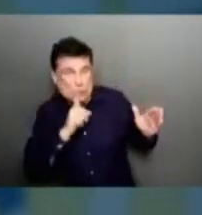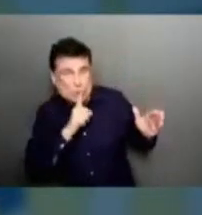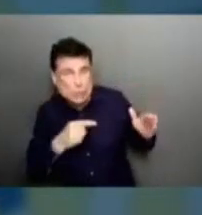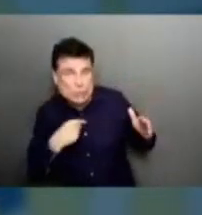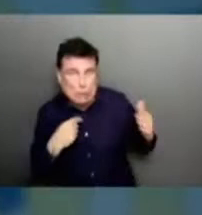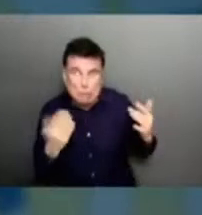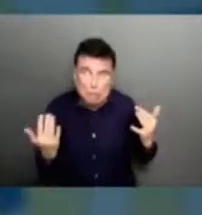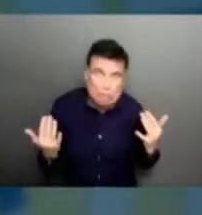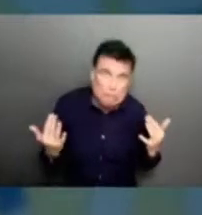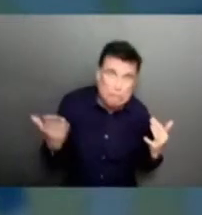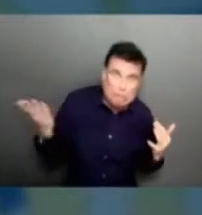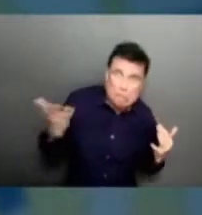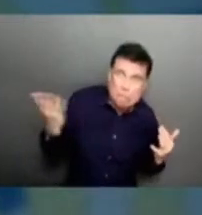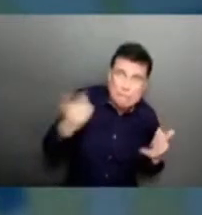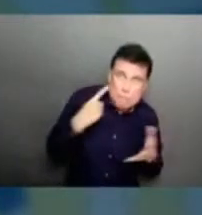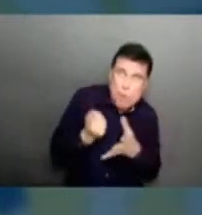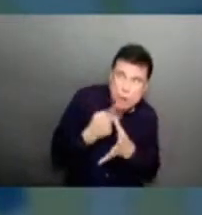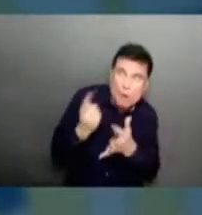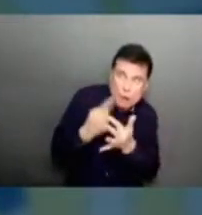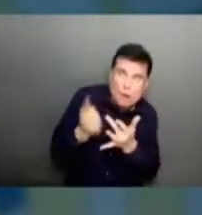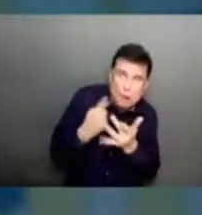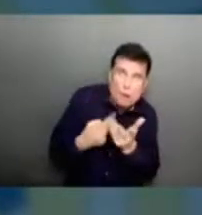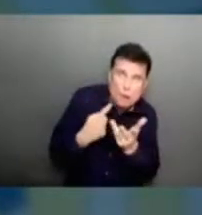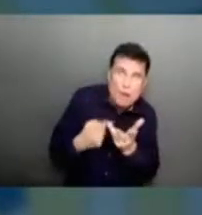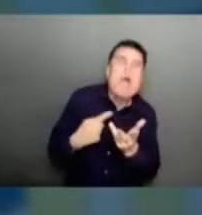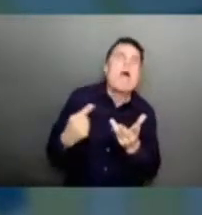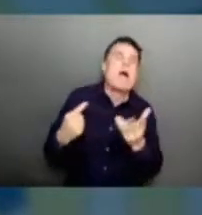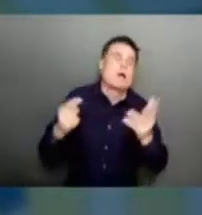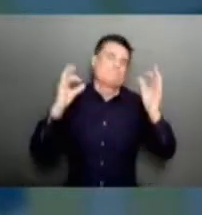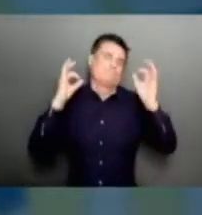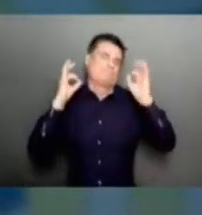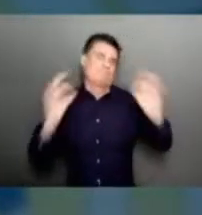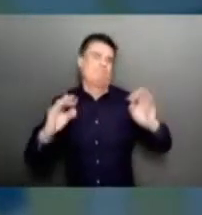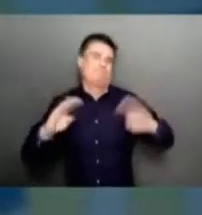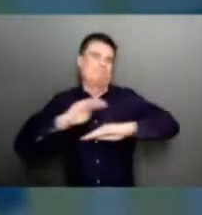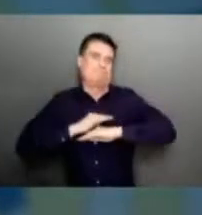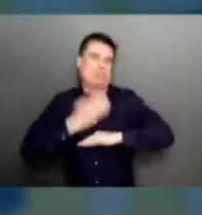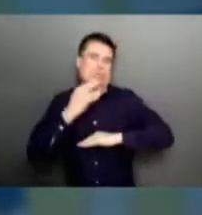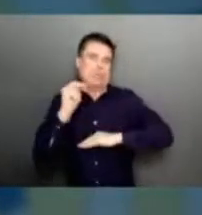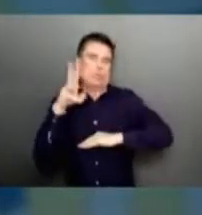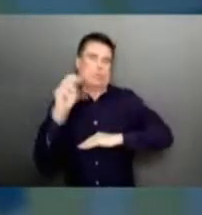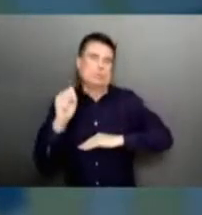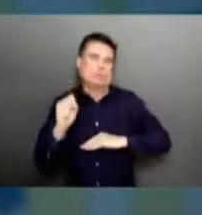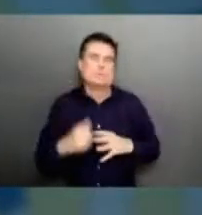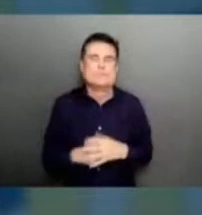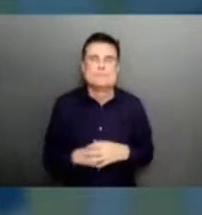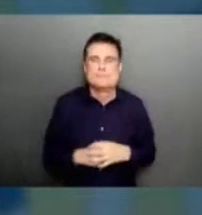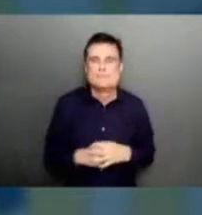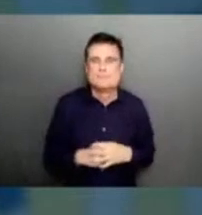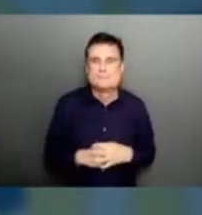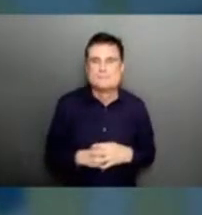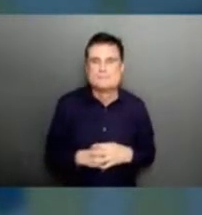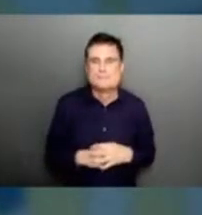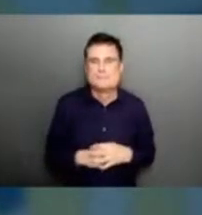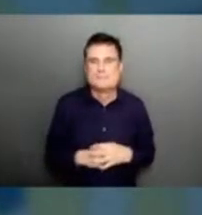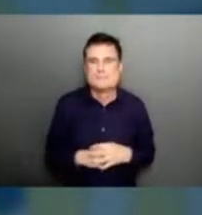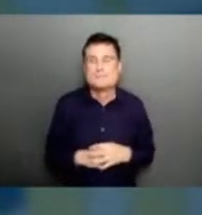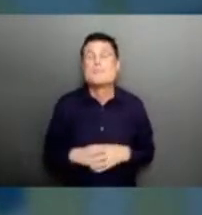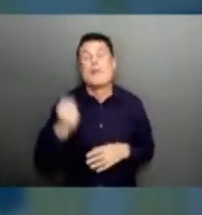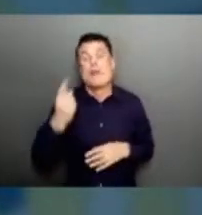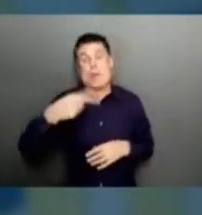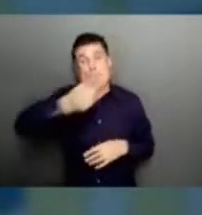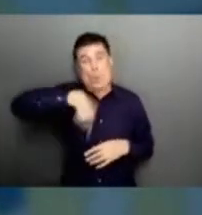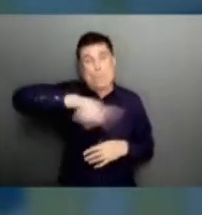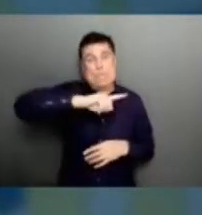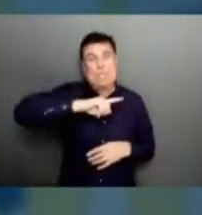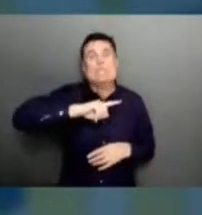不知 certain. 道这个 What we 到 have 货的情 done 况。 is prioritized who will get the limited limited amount of 那 vaccines 么 that 因 we 为莫 know 德 we 纳 will be 的疫苗 receiving